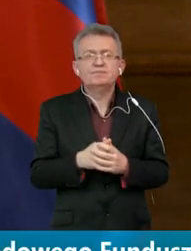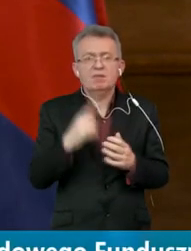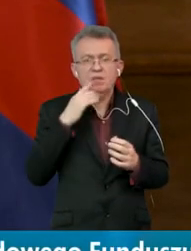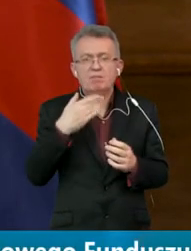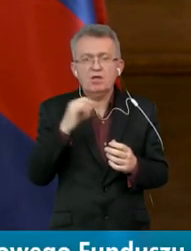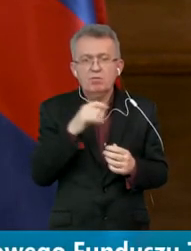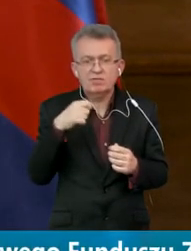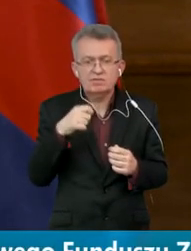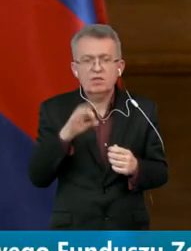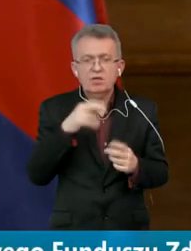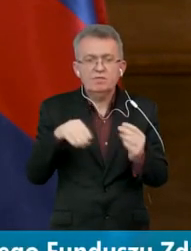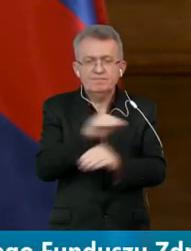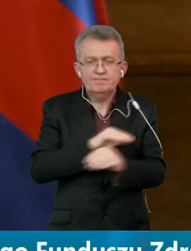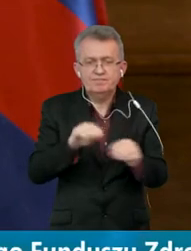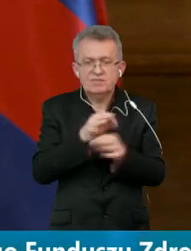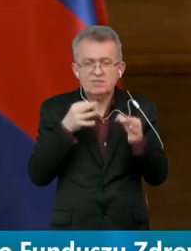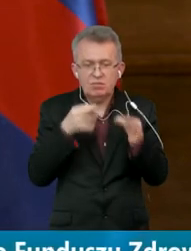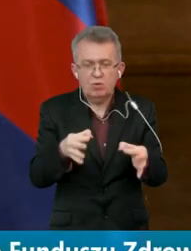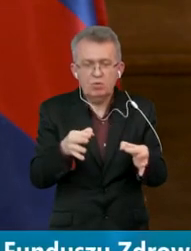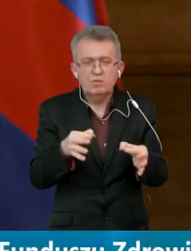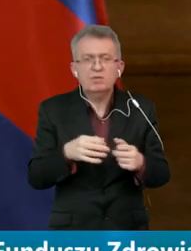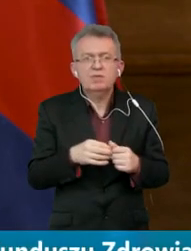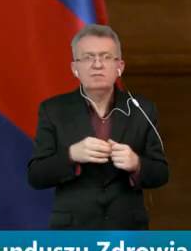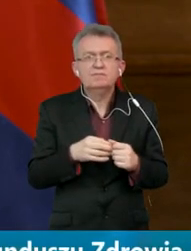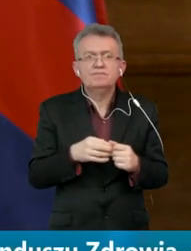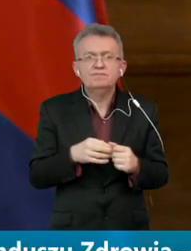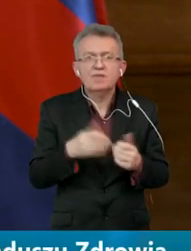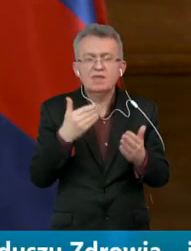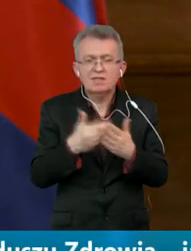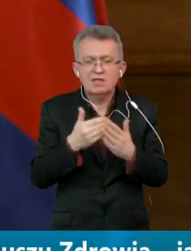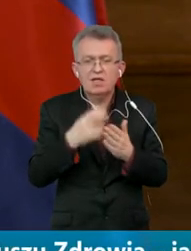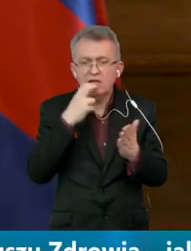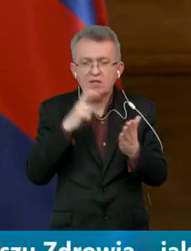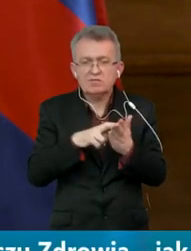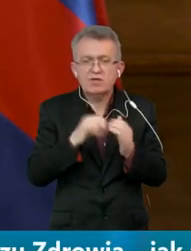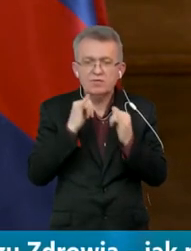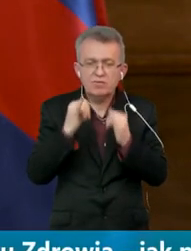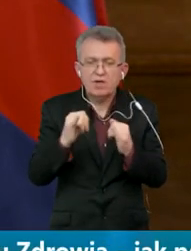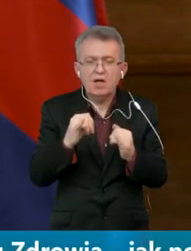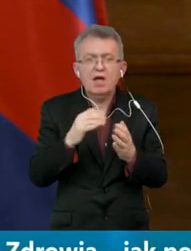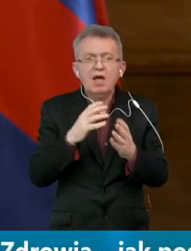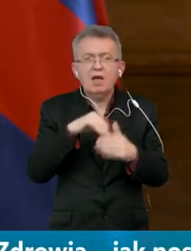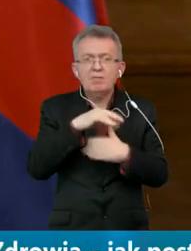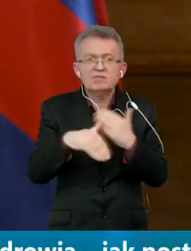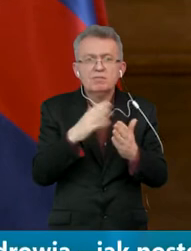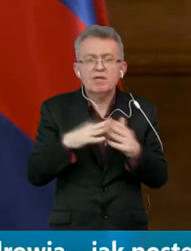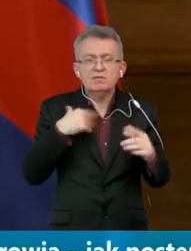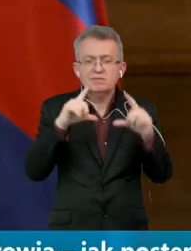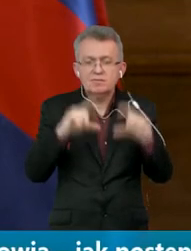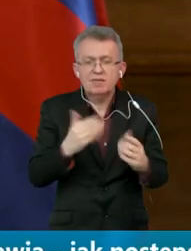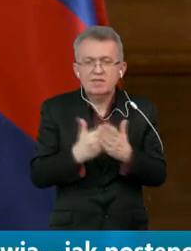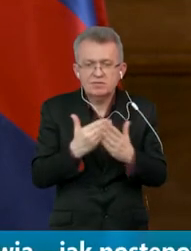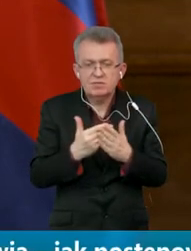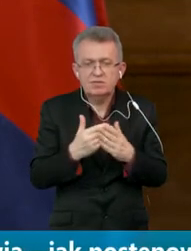panie prezydencie, jeśli chodzi o rotację aut w strefie płatnego parkowania, to dlaczego elektryki są zwolnione z opłat, a hybrydy mają zniżkę? Jeśli chodzi o